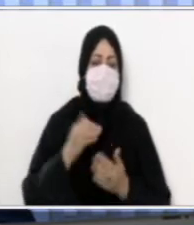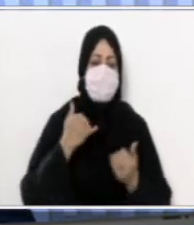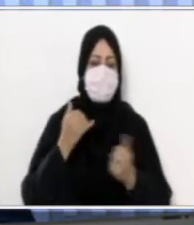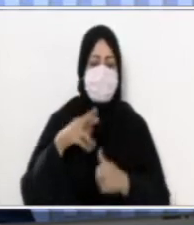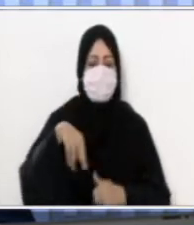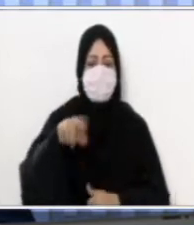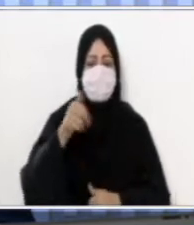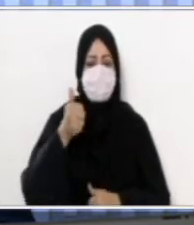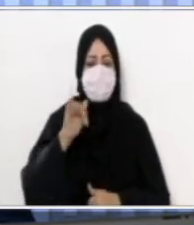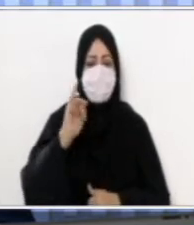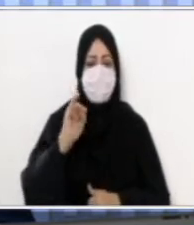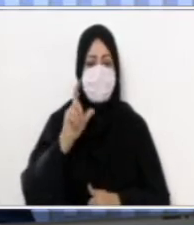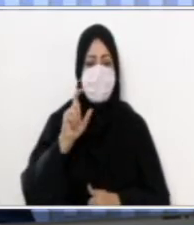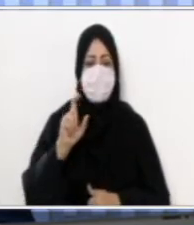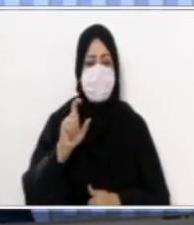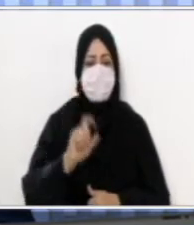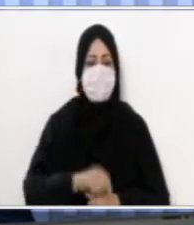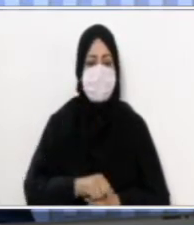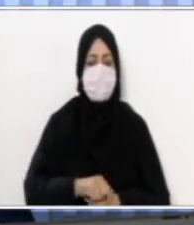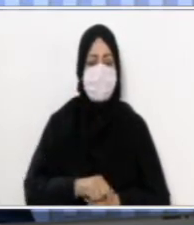معنا. الأخ أحمد من مصراتة.